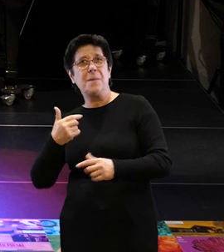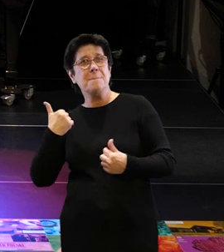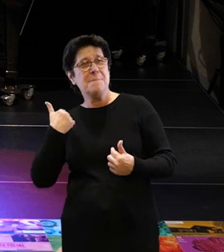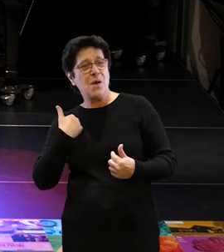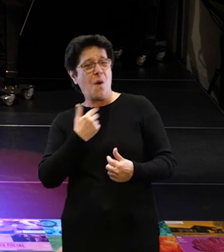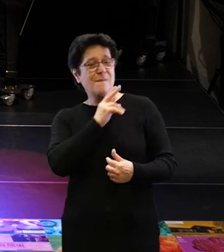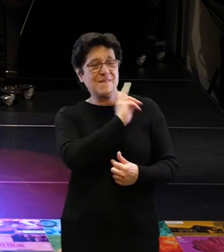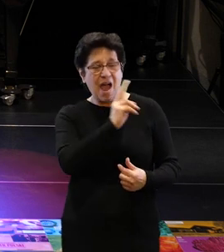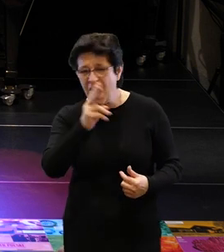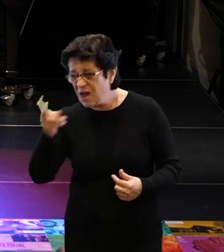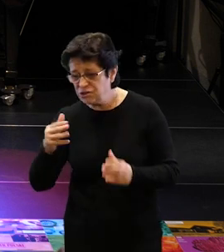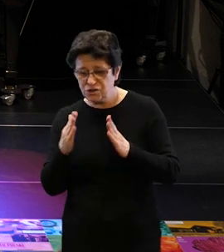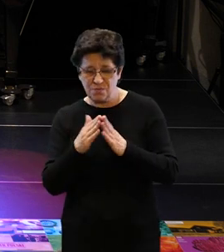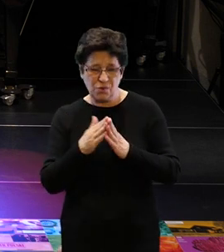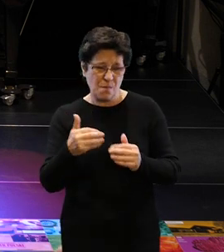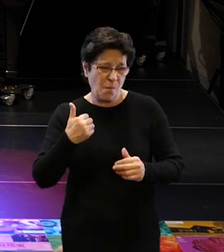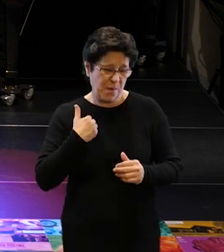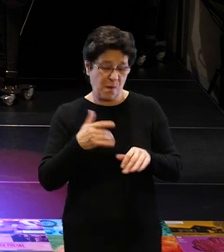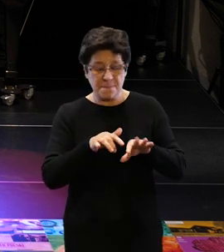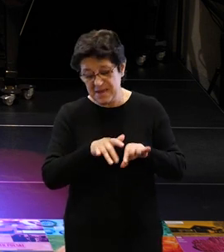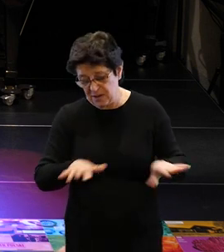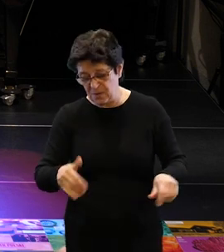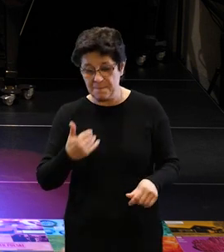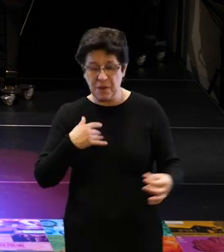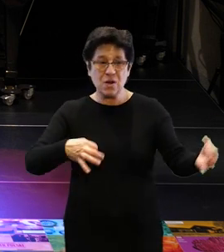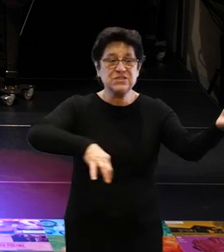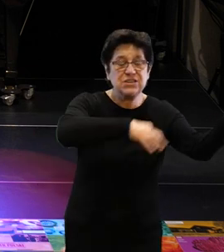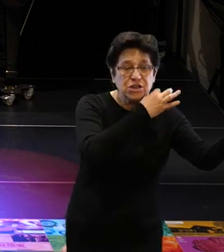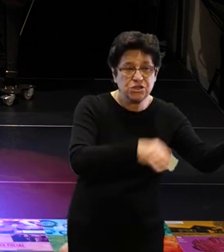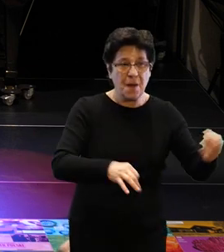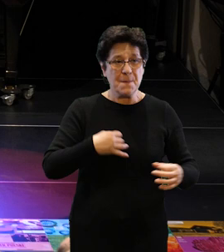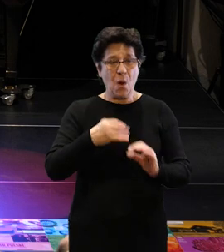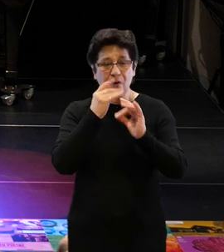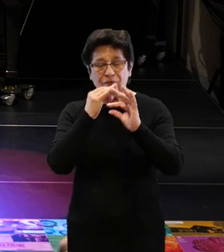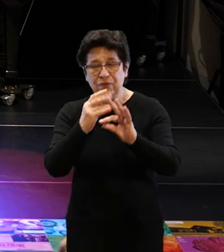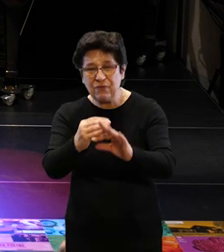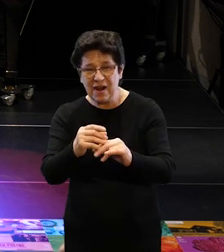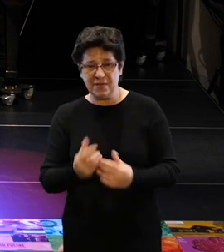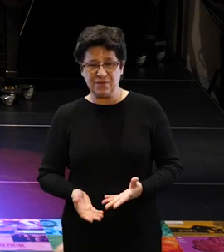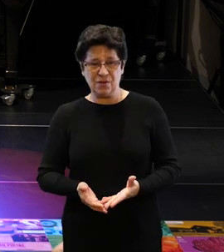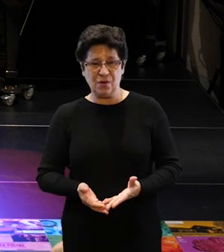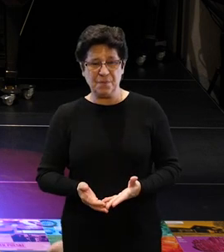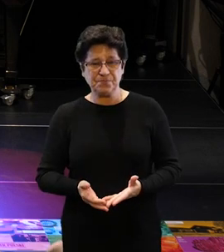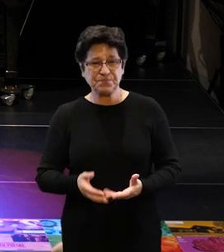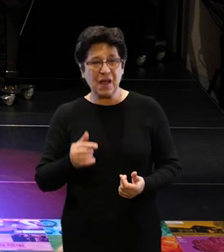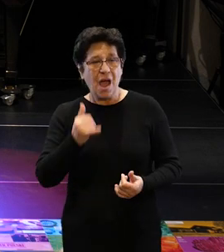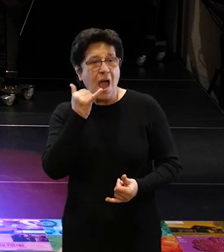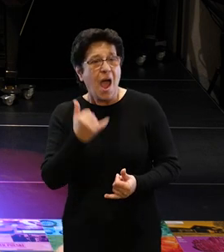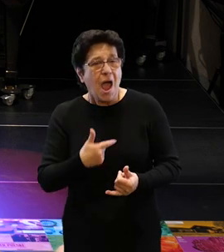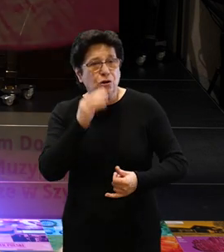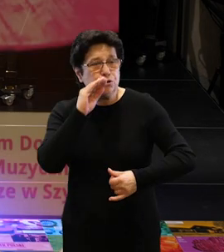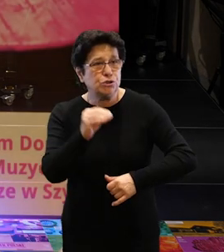było pianino była Filharmonia były skrzypce były flety bo nie szkoły nie można było skończyć jak się nie